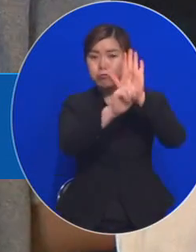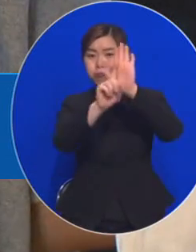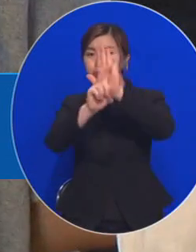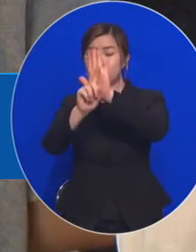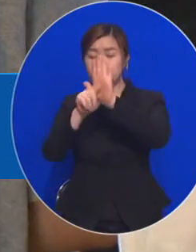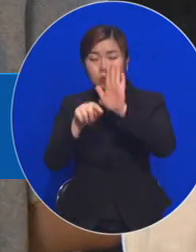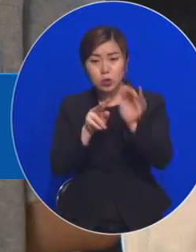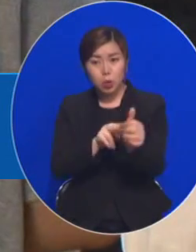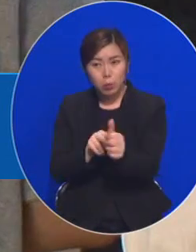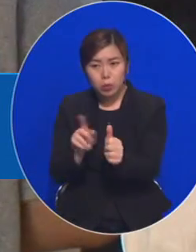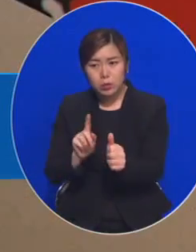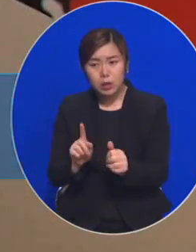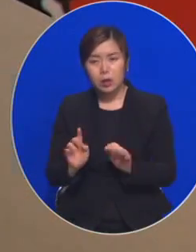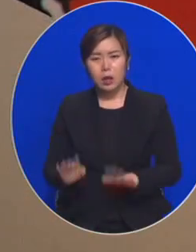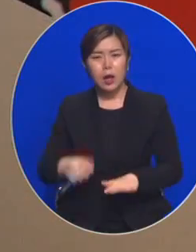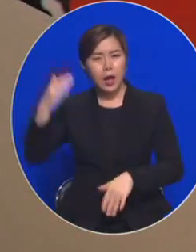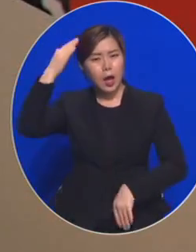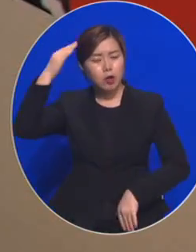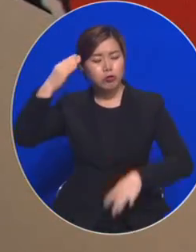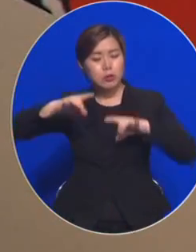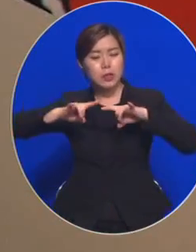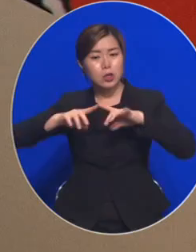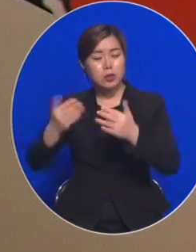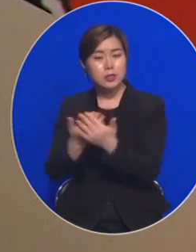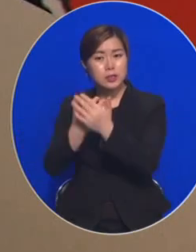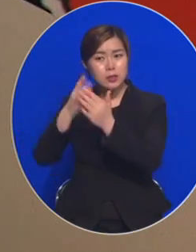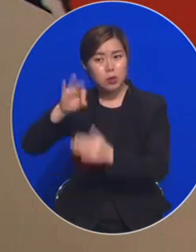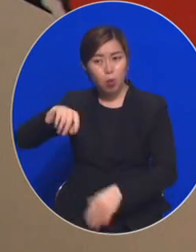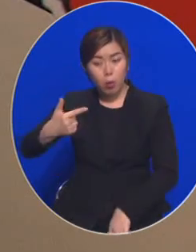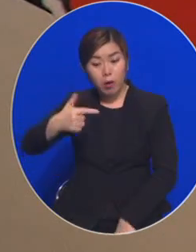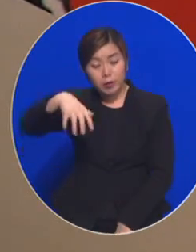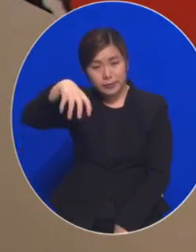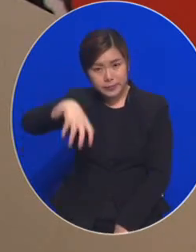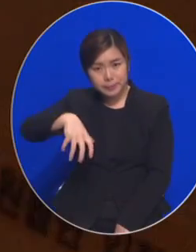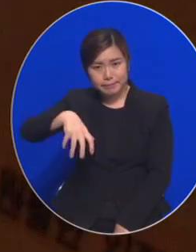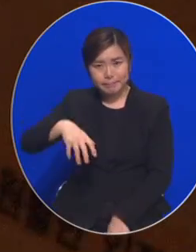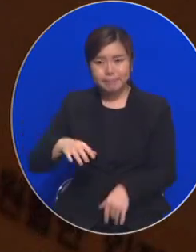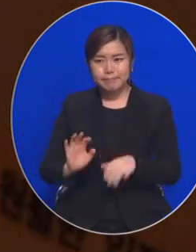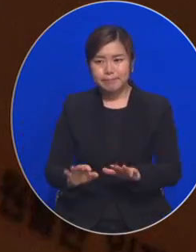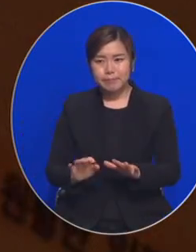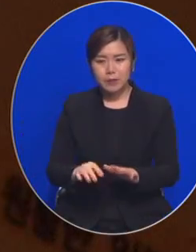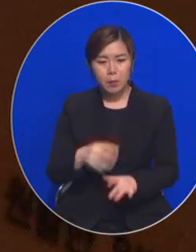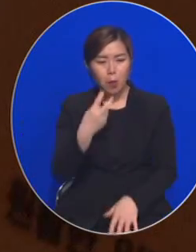정보는 한국인터넷진흥원과 지자체에서 운영하는 인터넷 방역단을 통해